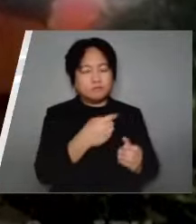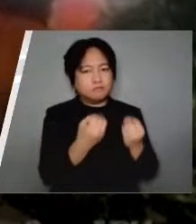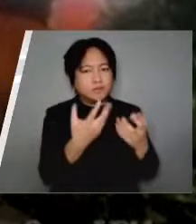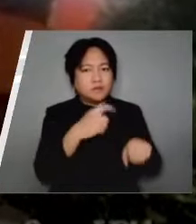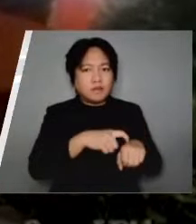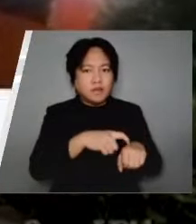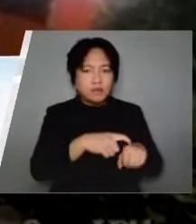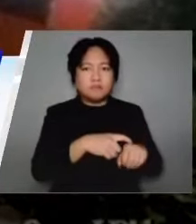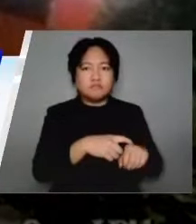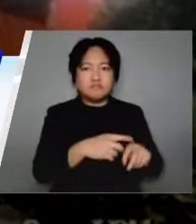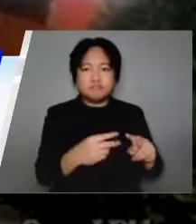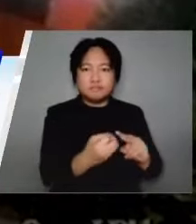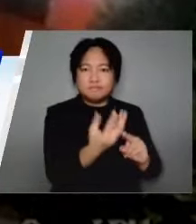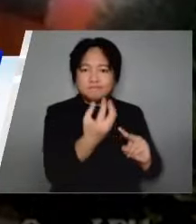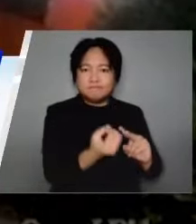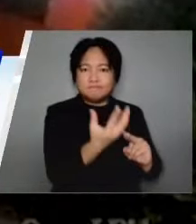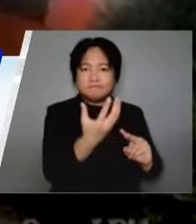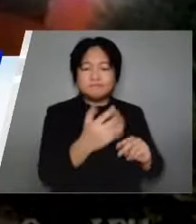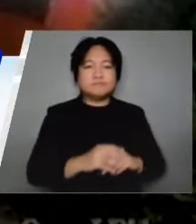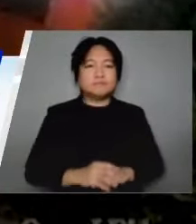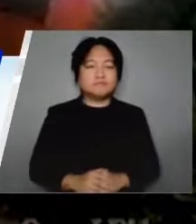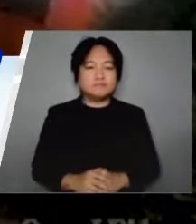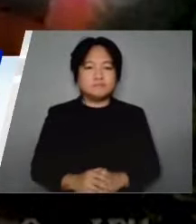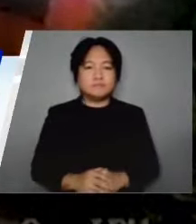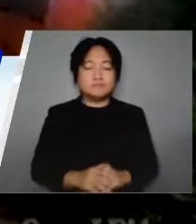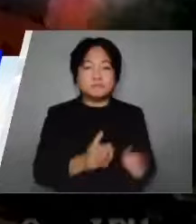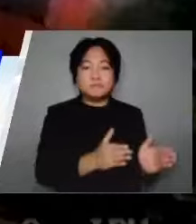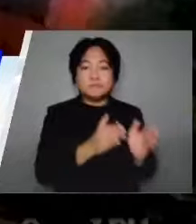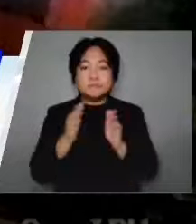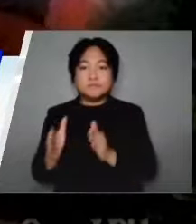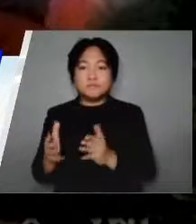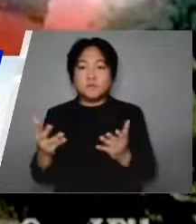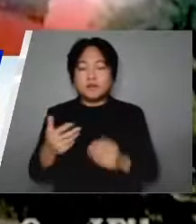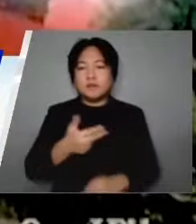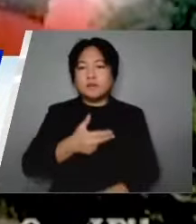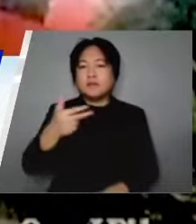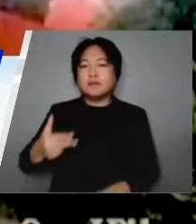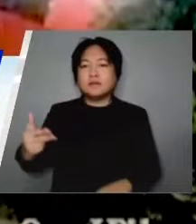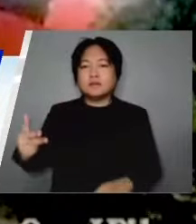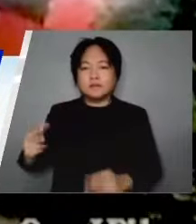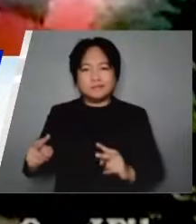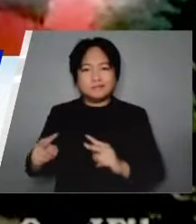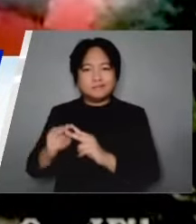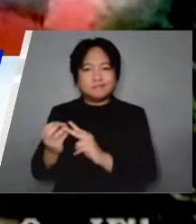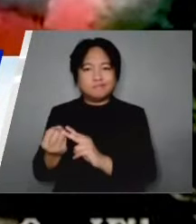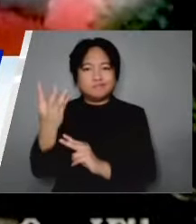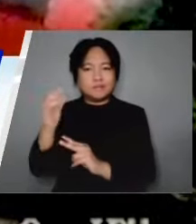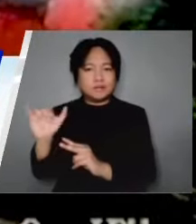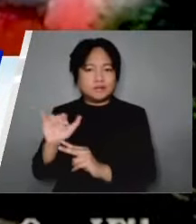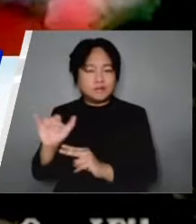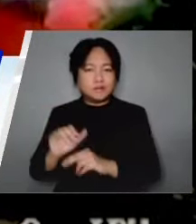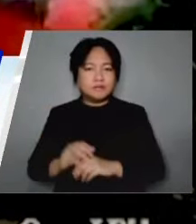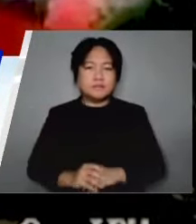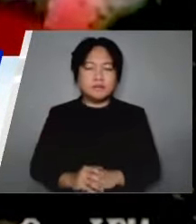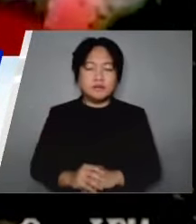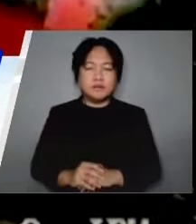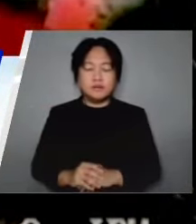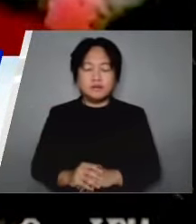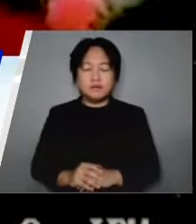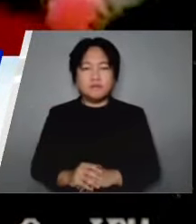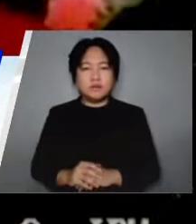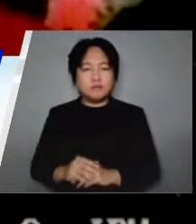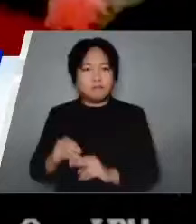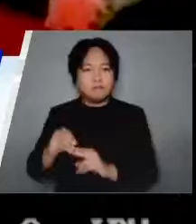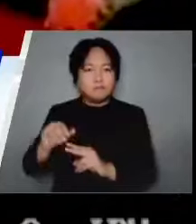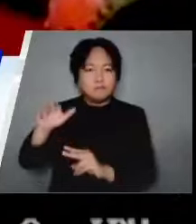ang 2.5 minuto ang pagputok ng Mount Ibu sa Indonesia. Umabot ng 5 kilometro ang ibinugang ash plume.